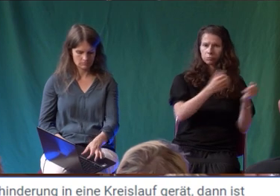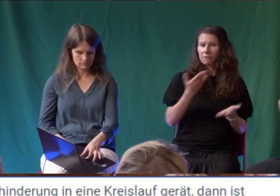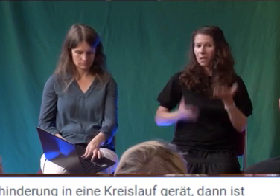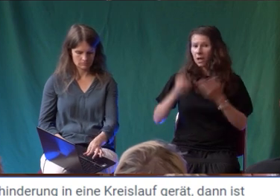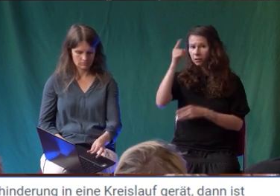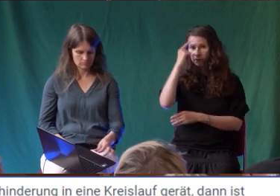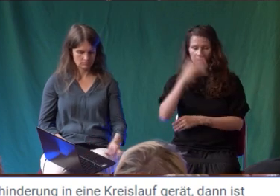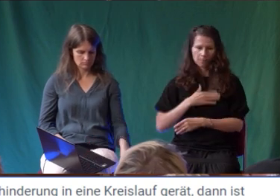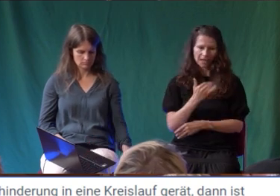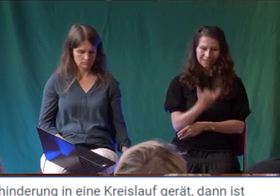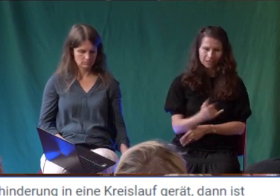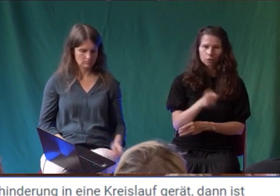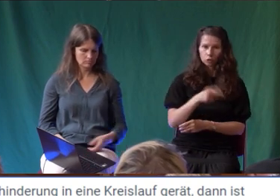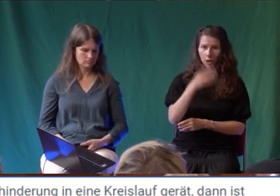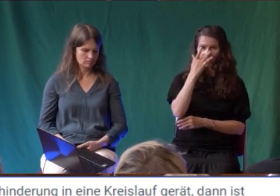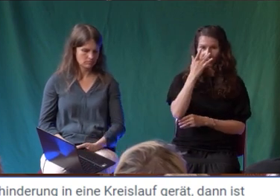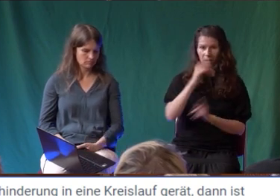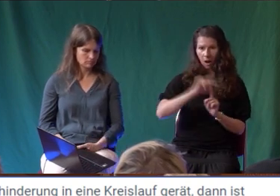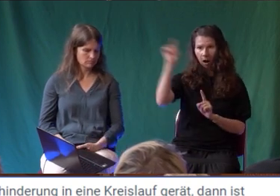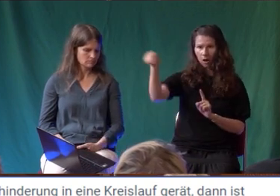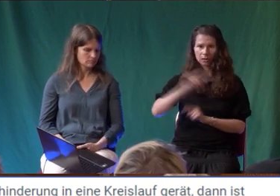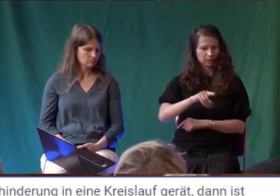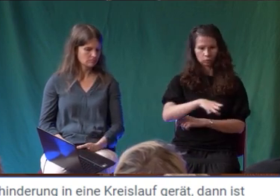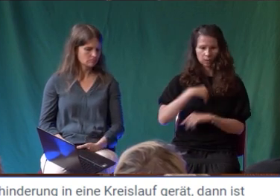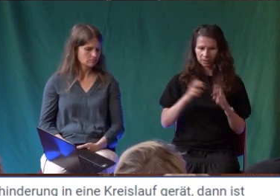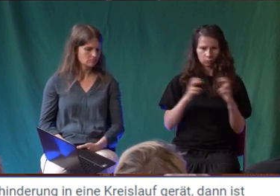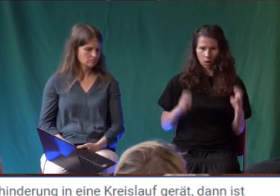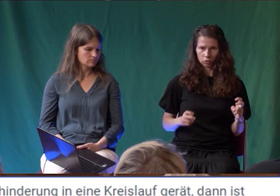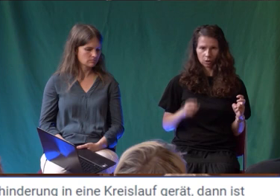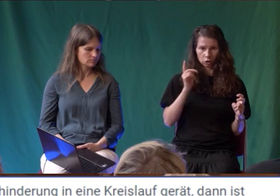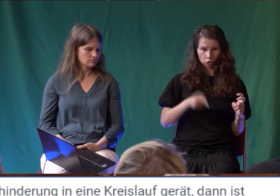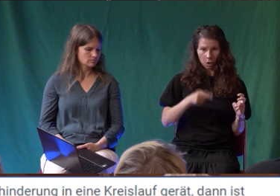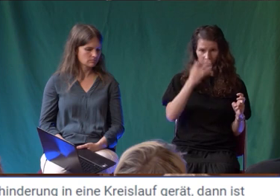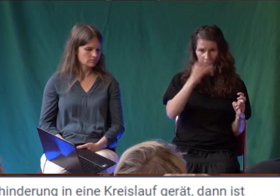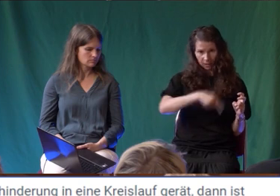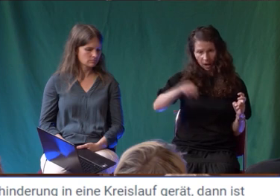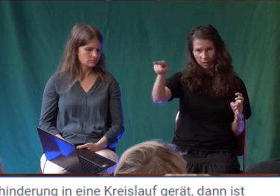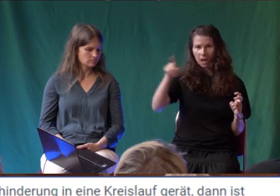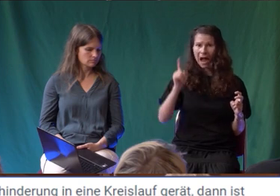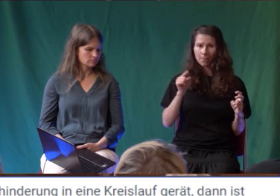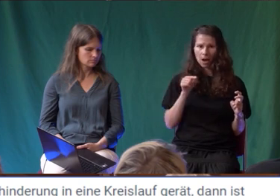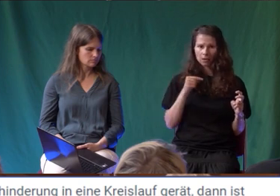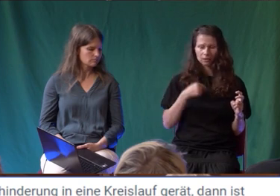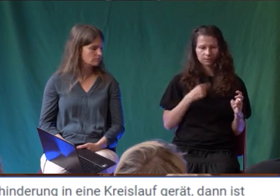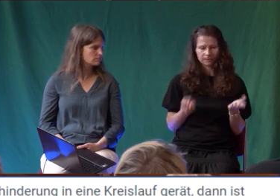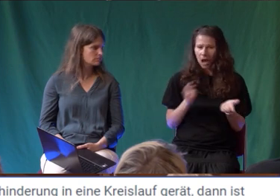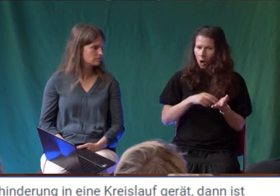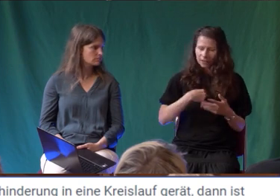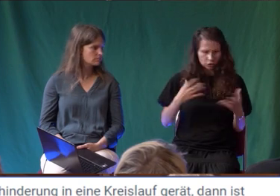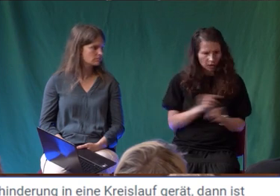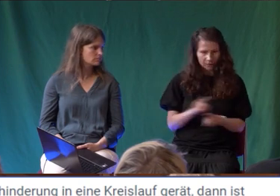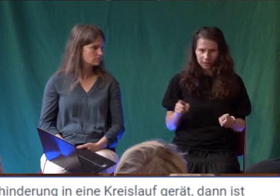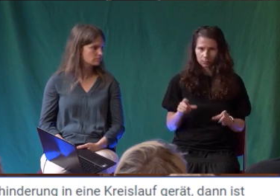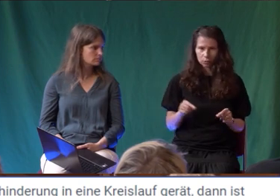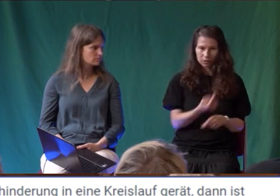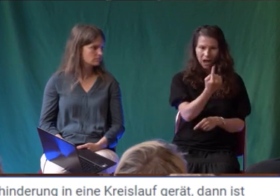mein Kind sollte in die Kita gehen und nicht mit mir zu Hause bleiben es ist aber niemand da der das Kind hinbringt und da finde ich braucht